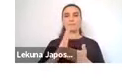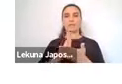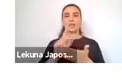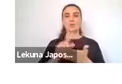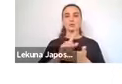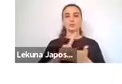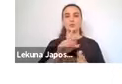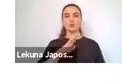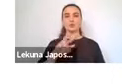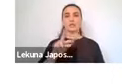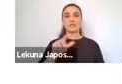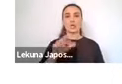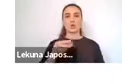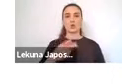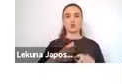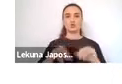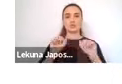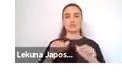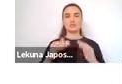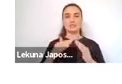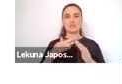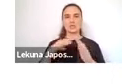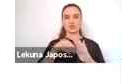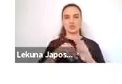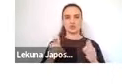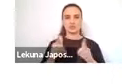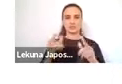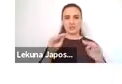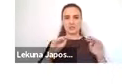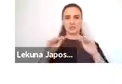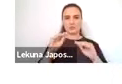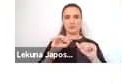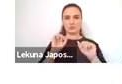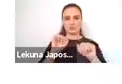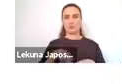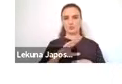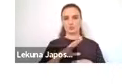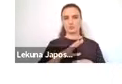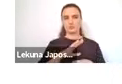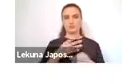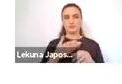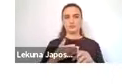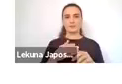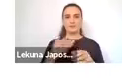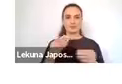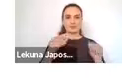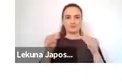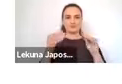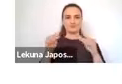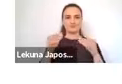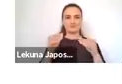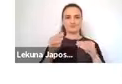იყოს ლეგო. ეს შეიძლება სახლში დაბადებული აი არ ვიცი, კარდონის